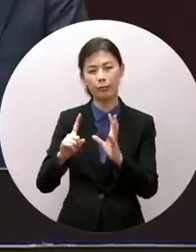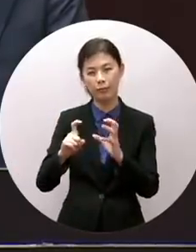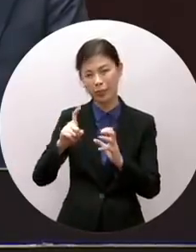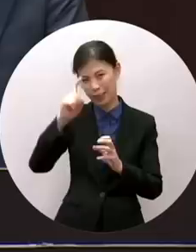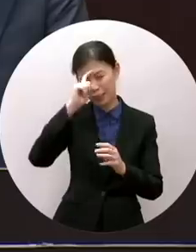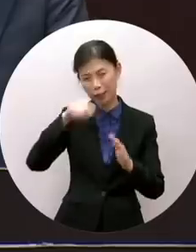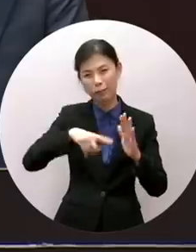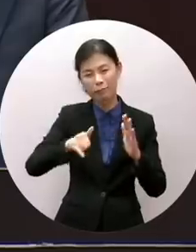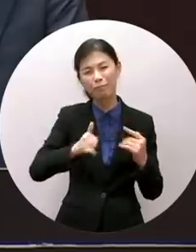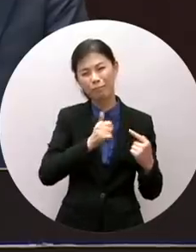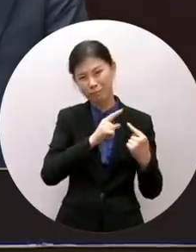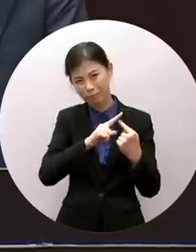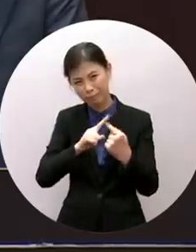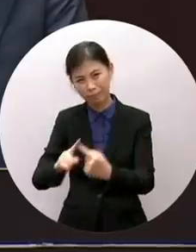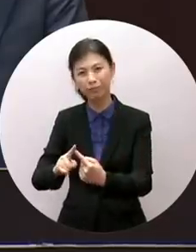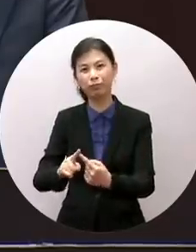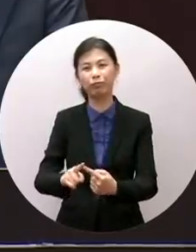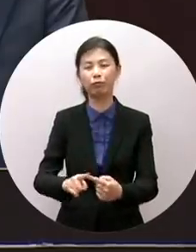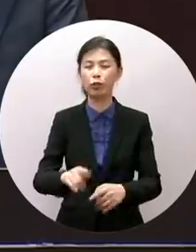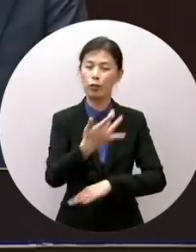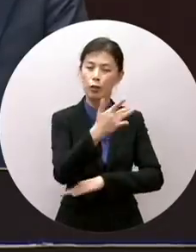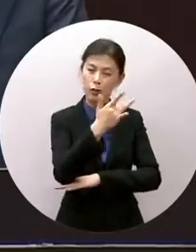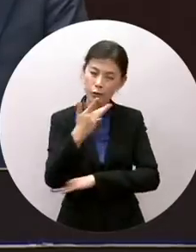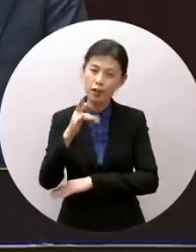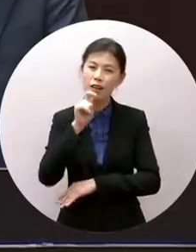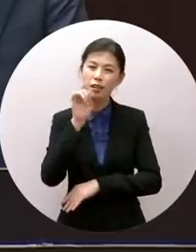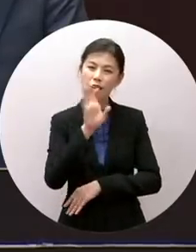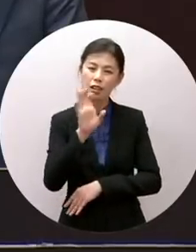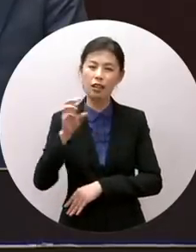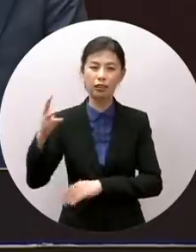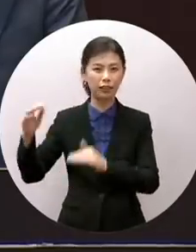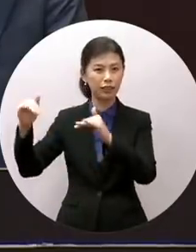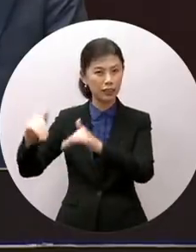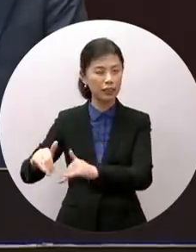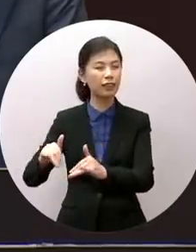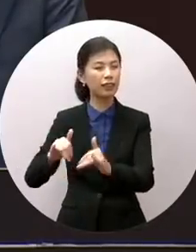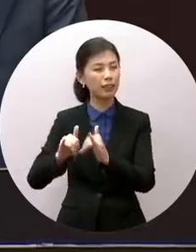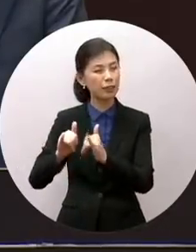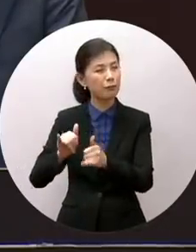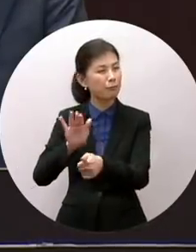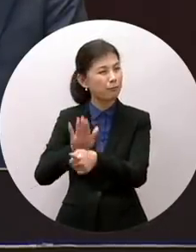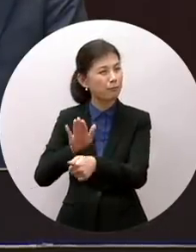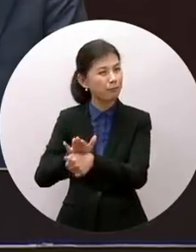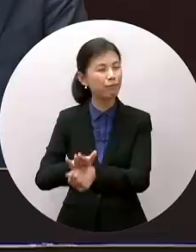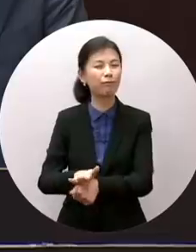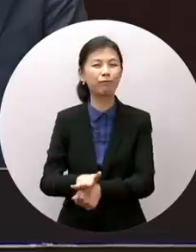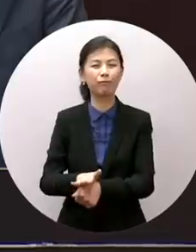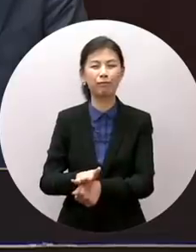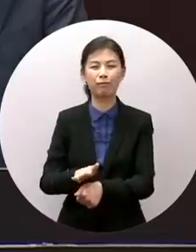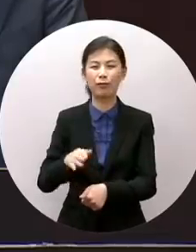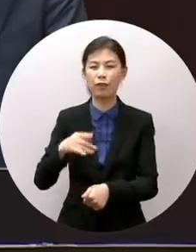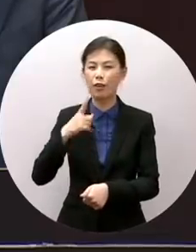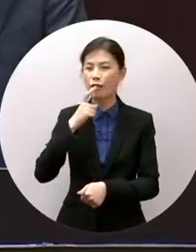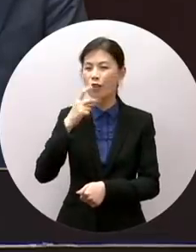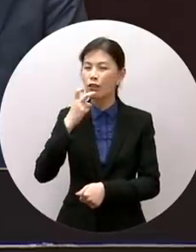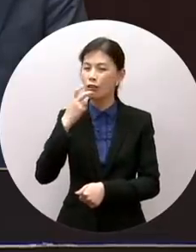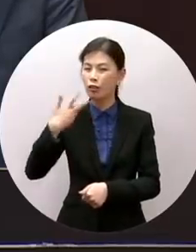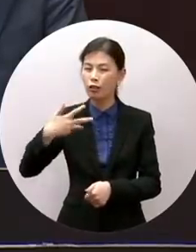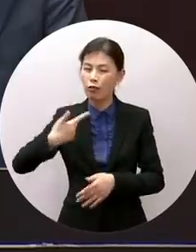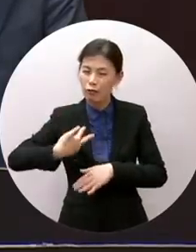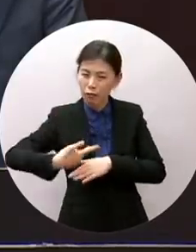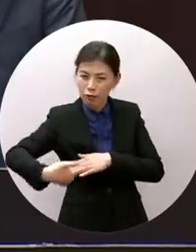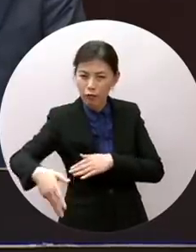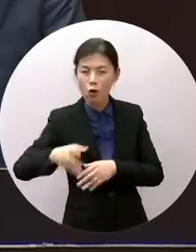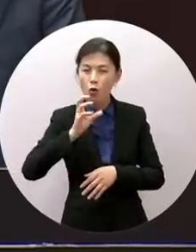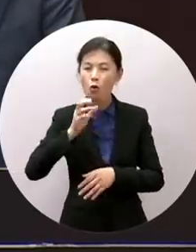排吼，予咱造福着咱树林、莺歌、三峡吼，大家拢会当应用到会吹水吼，这个部分